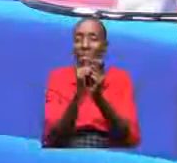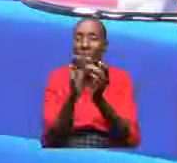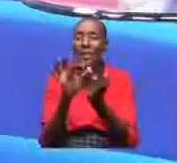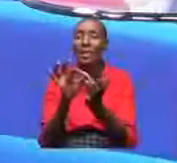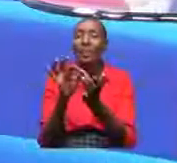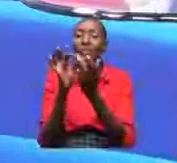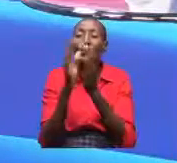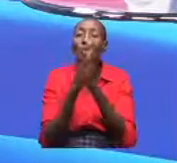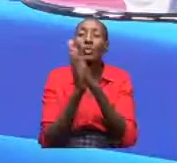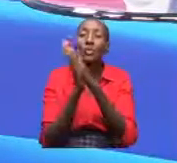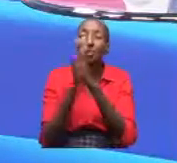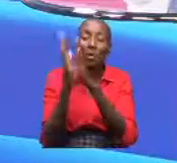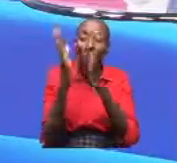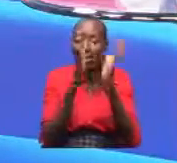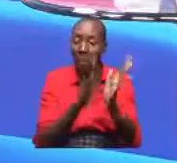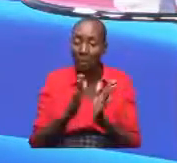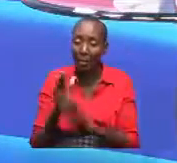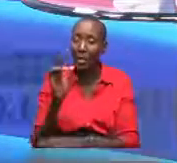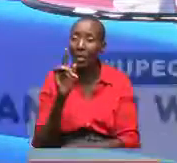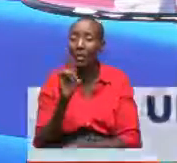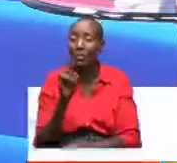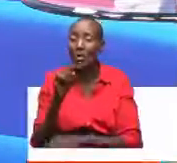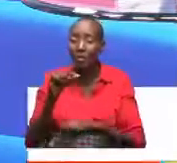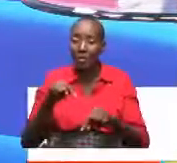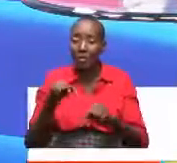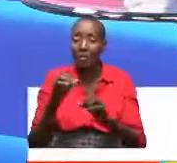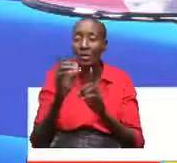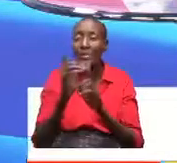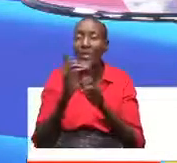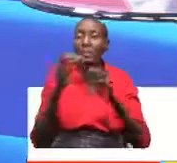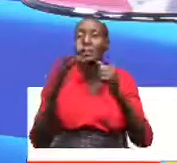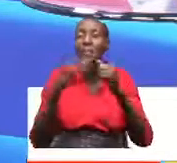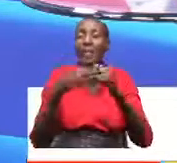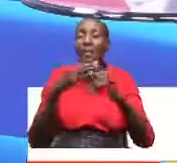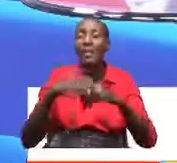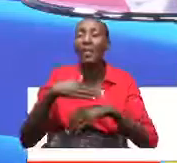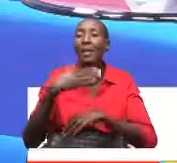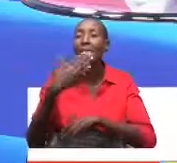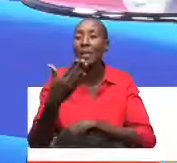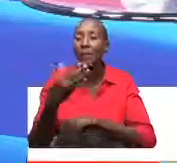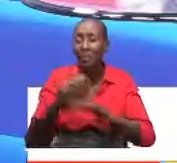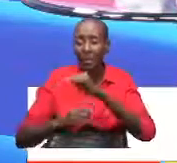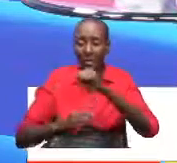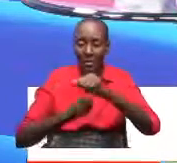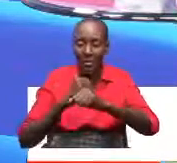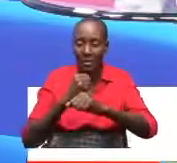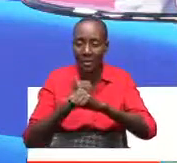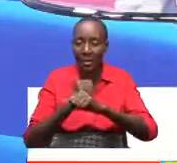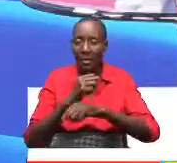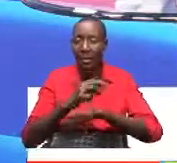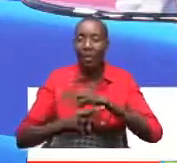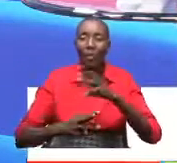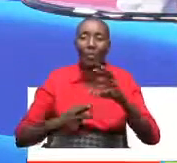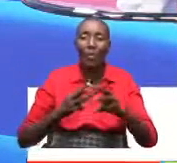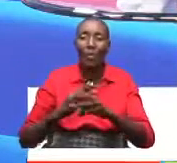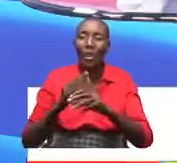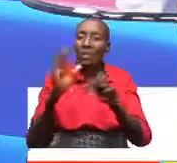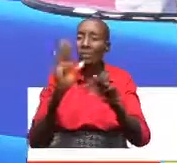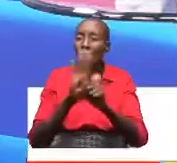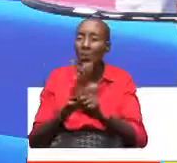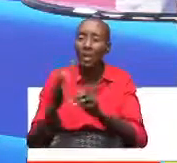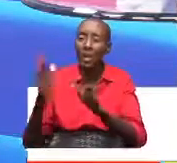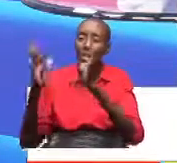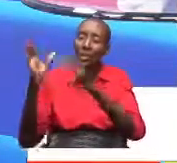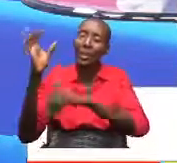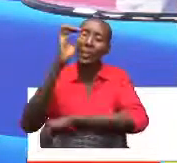Maalumu ambao tulikuwa tumekuandalia siku ya leo. Hii leo ni tarehe 8 na kila tarehe hii, kila mwaka dunia nzima inasherekea